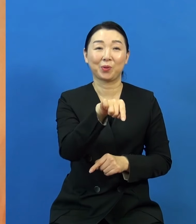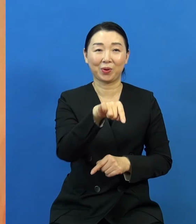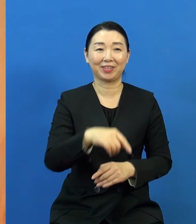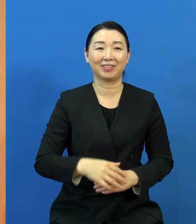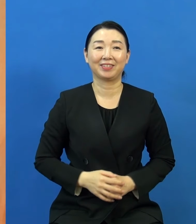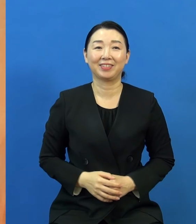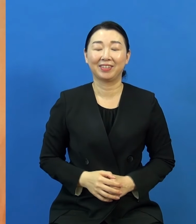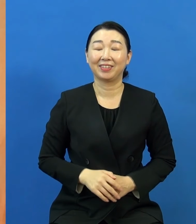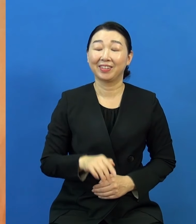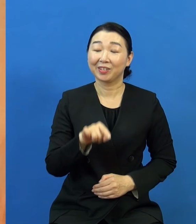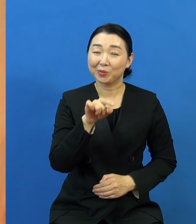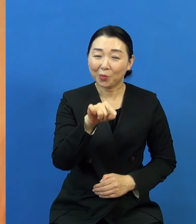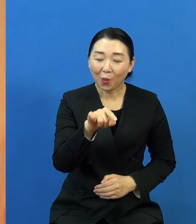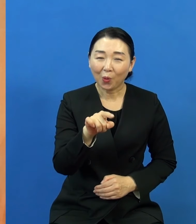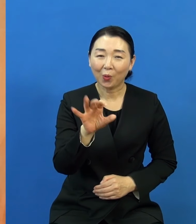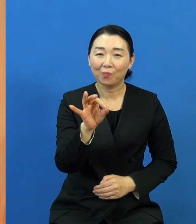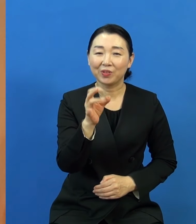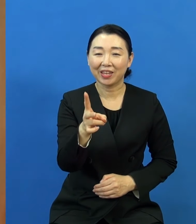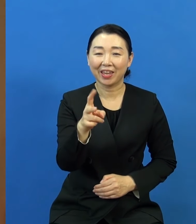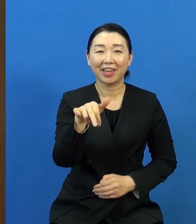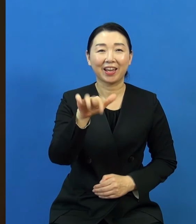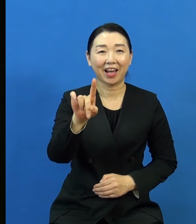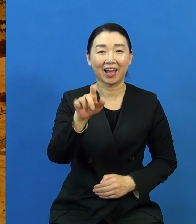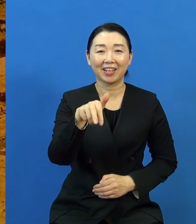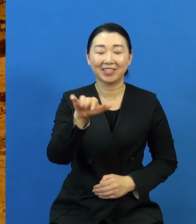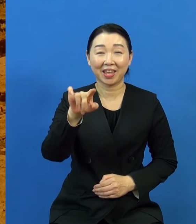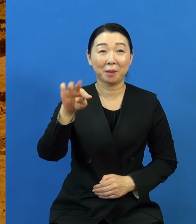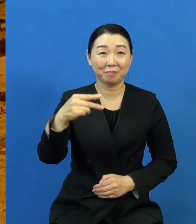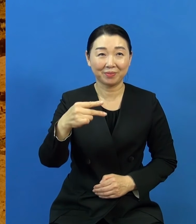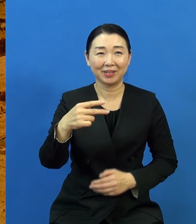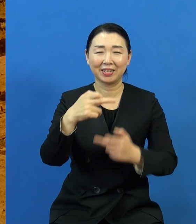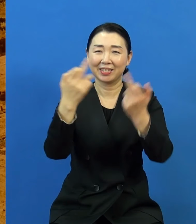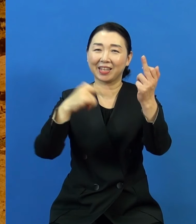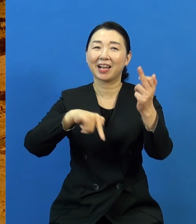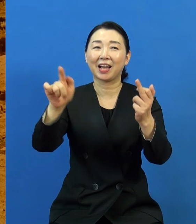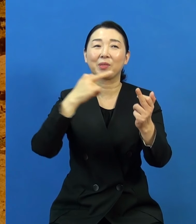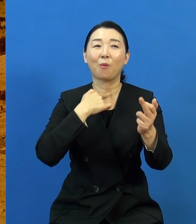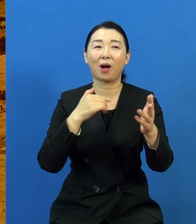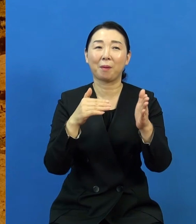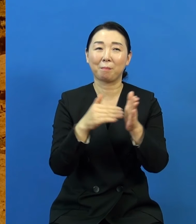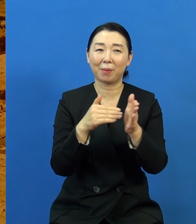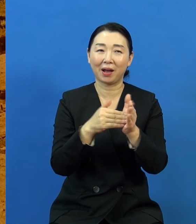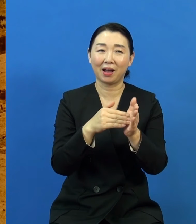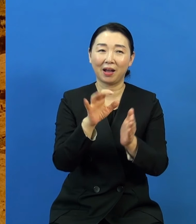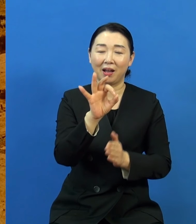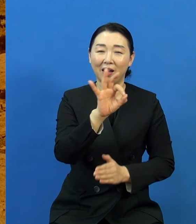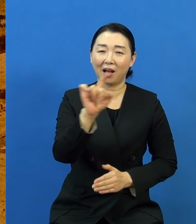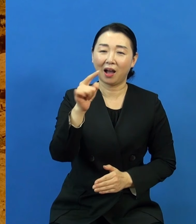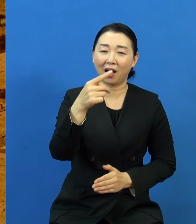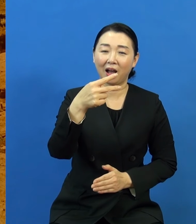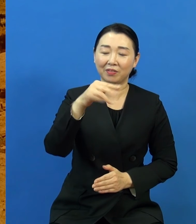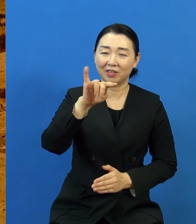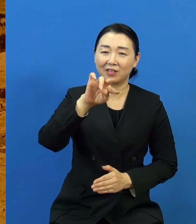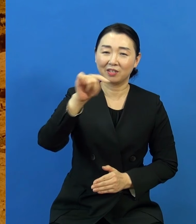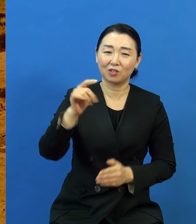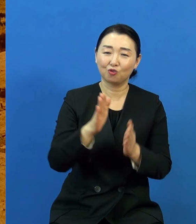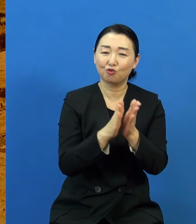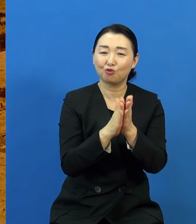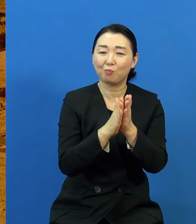그곳에 예가체프의 산지를 다녀왔습니다. 수도 아디스아바바에서 거의 이틀이